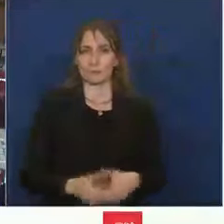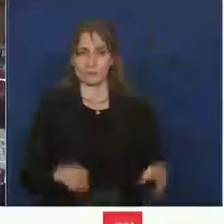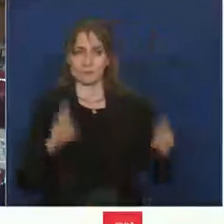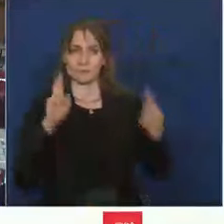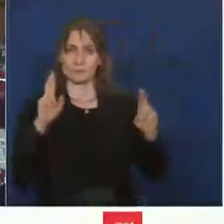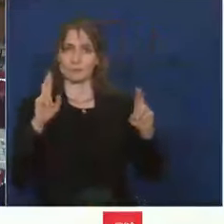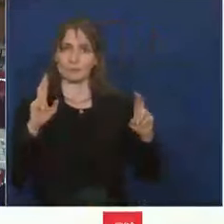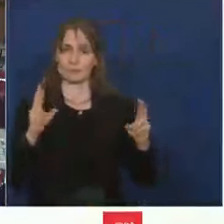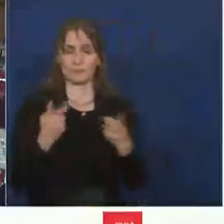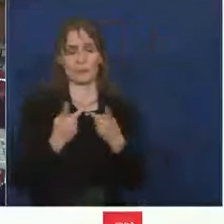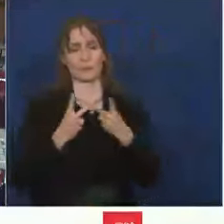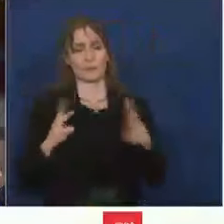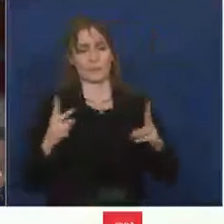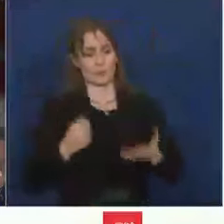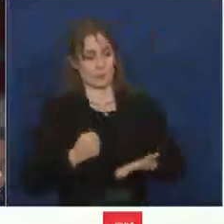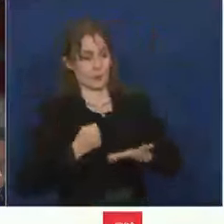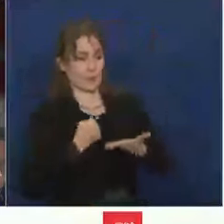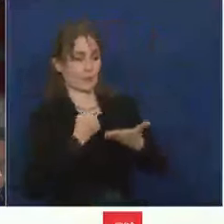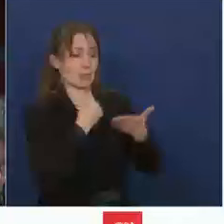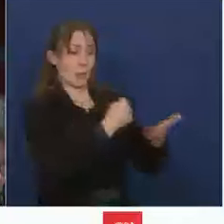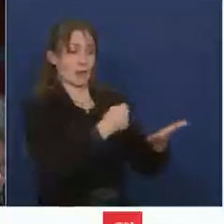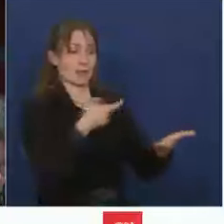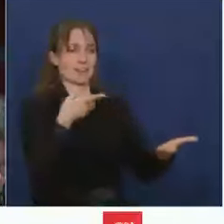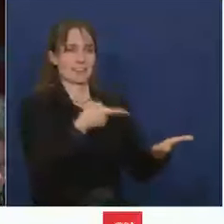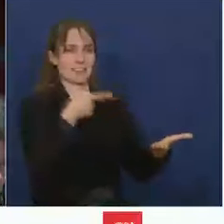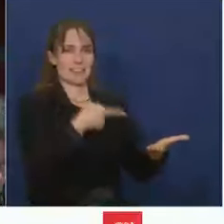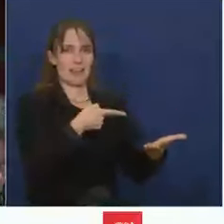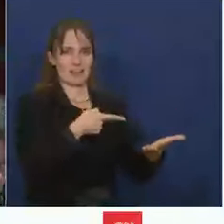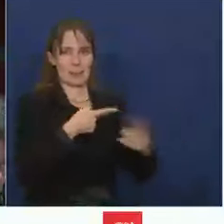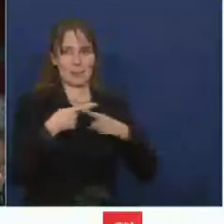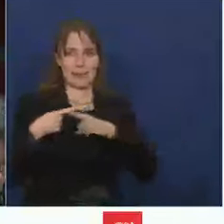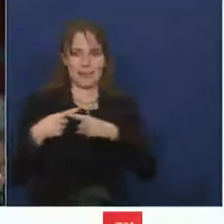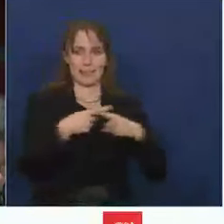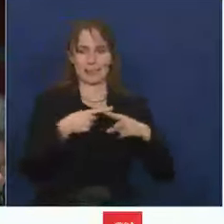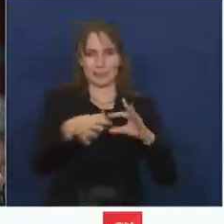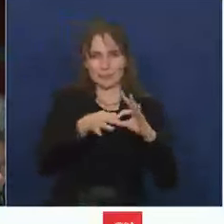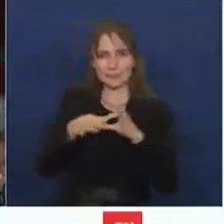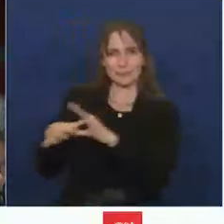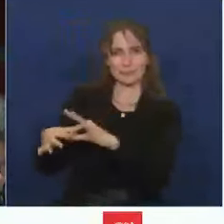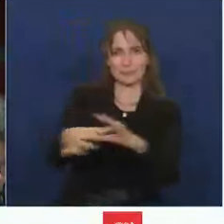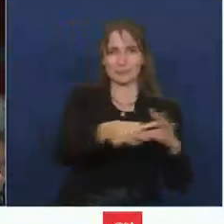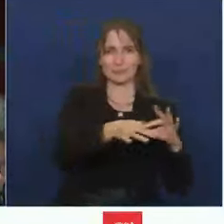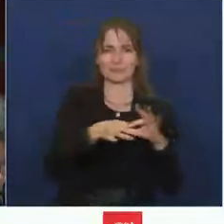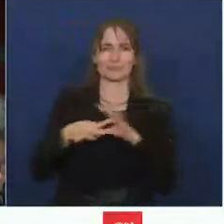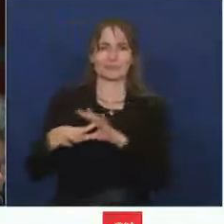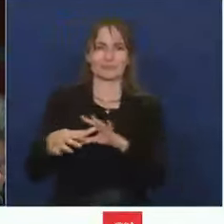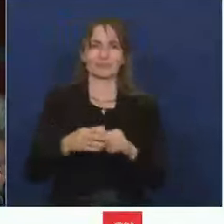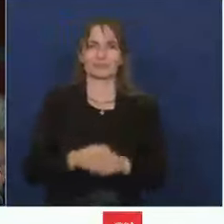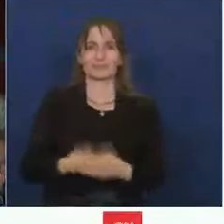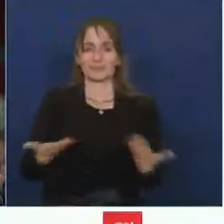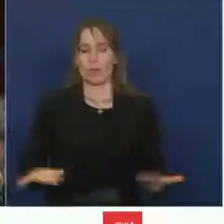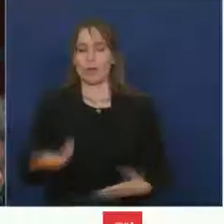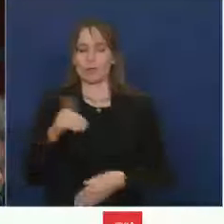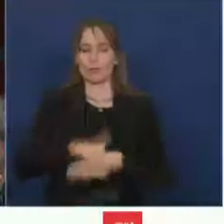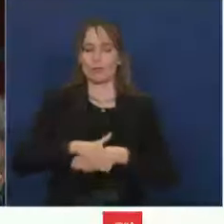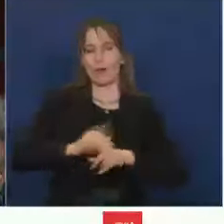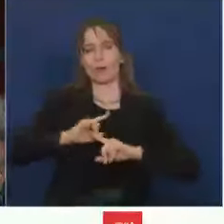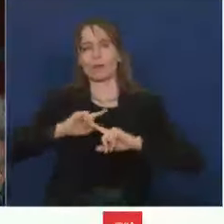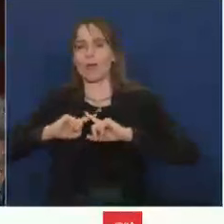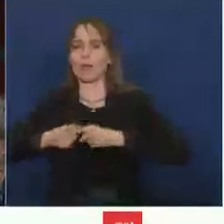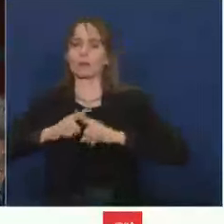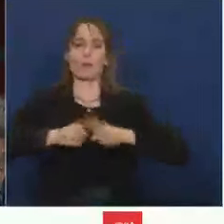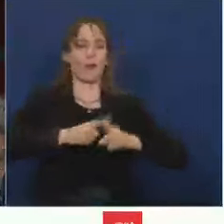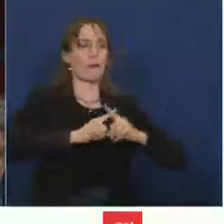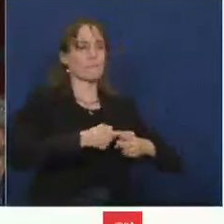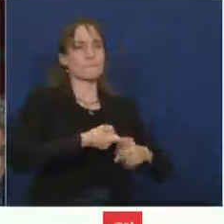notre ville est l'un de nos traits d'union. Je tairai donc ce soir mes arguments qui auraient pu